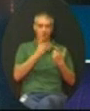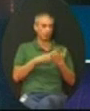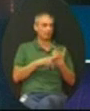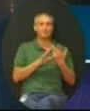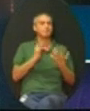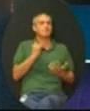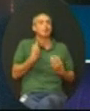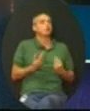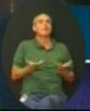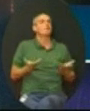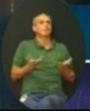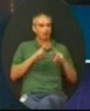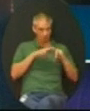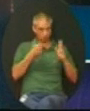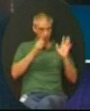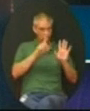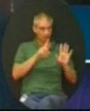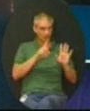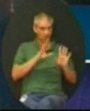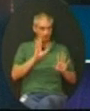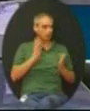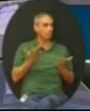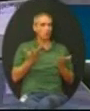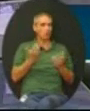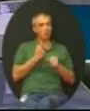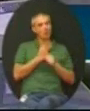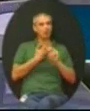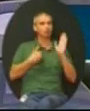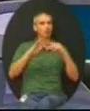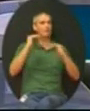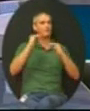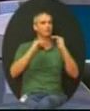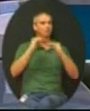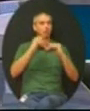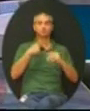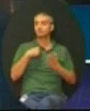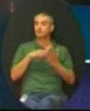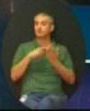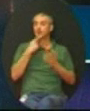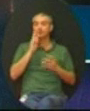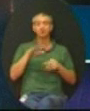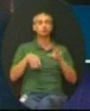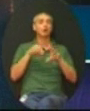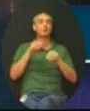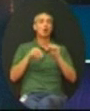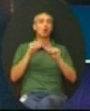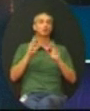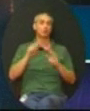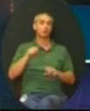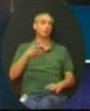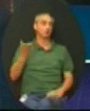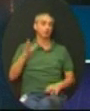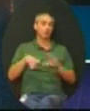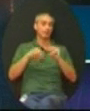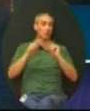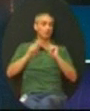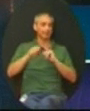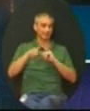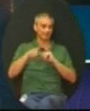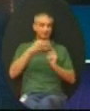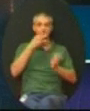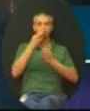אז מה כן טוב? אז להשאיר 61? לא אמרתי שמשאל. אולי ללכת לרוב מיוחס. אמרתי, יש בשביל זה יש בחירות, יש בחירות לכנסת, בבחירות לכנסת בין